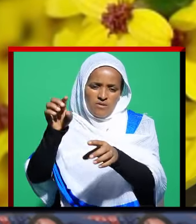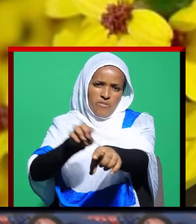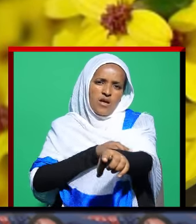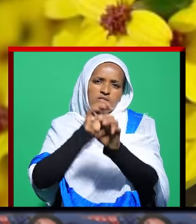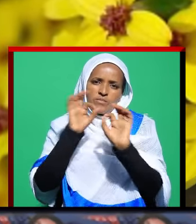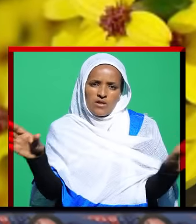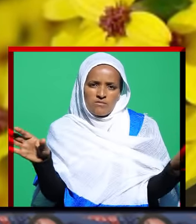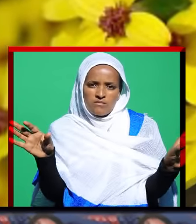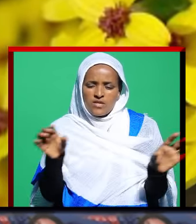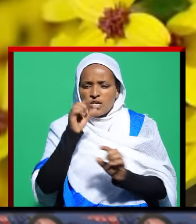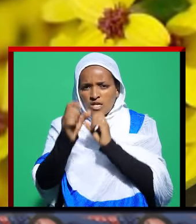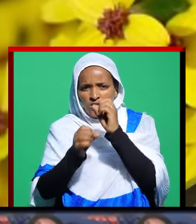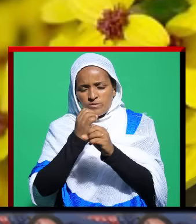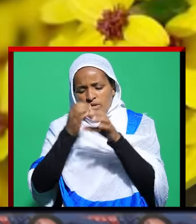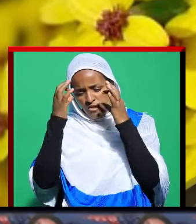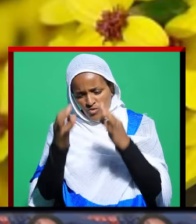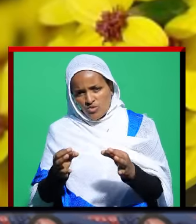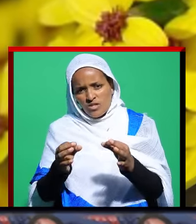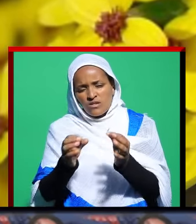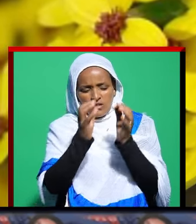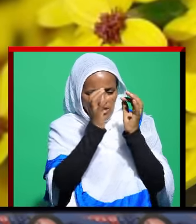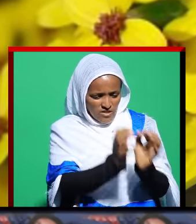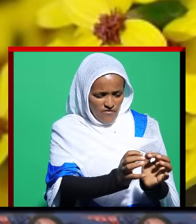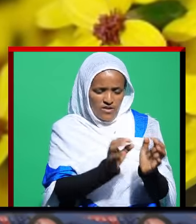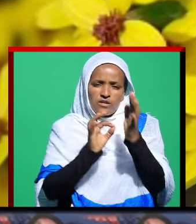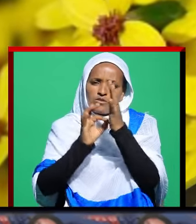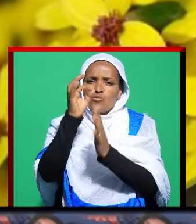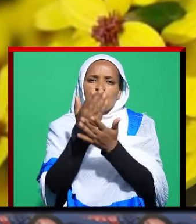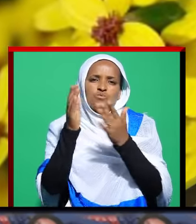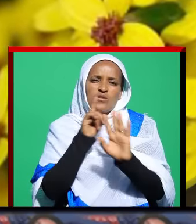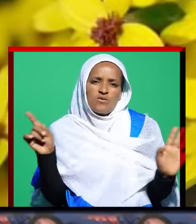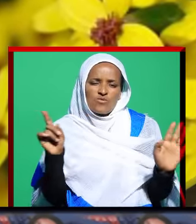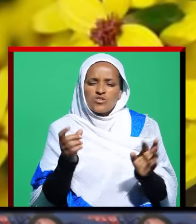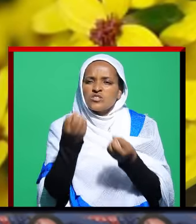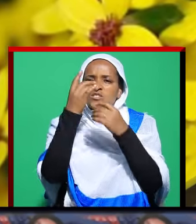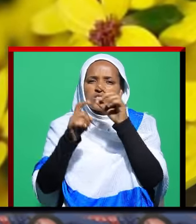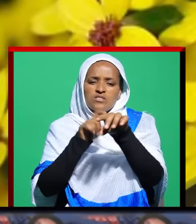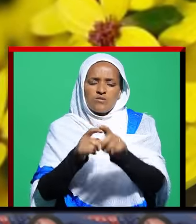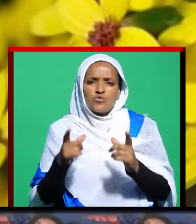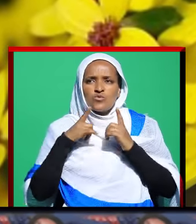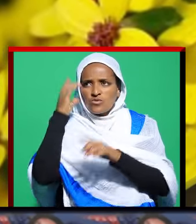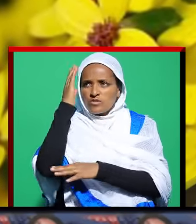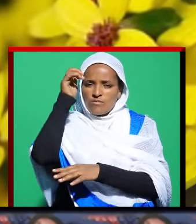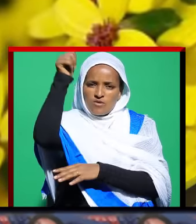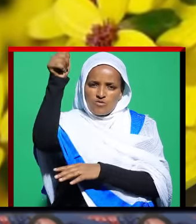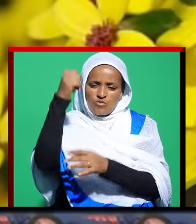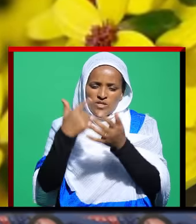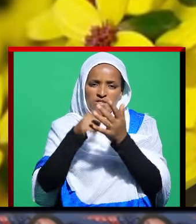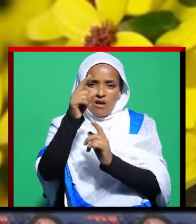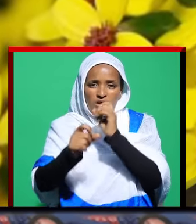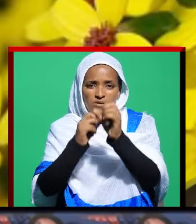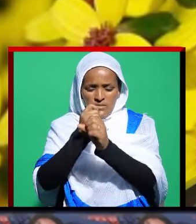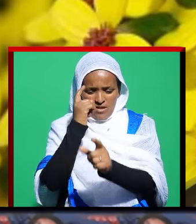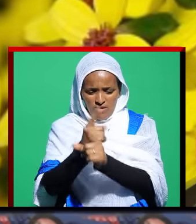ቅድም ከላይ አስቀምጨዋለሁ። እድሜ የተወሰነ የተሰፈረ የተቆጠረ ጉዳይ ነው። ምን ያህል ጊዜ እንደምንኖር የሚያውቀው እግዚአብሔር ነው። በዛ እድሜያችን